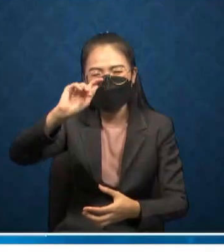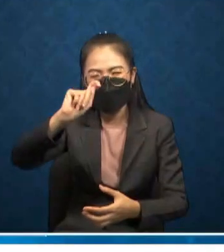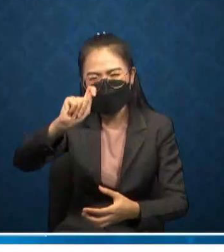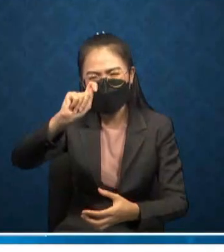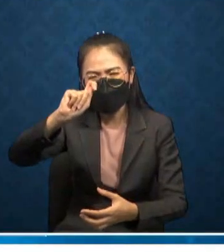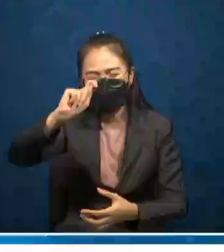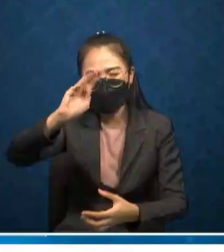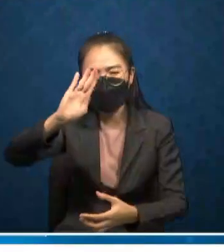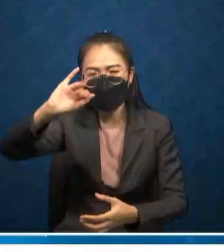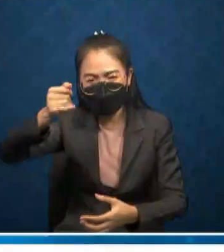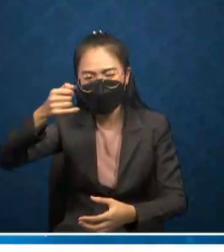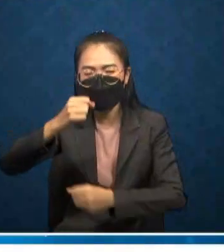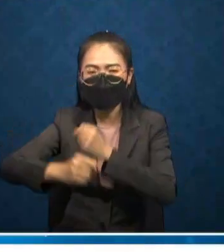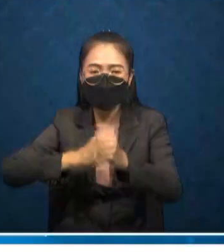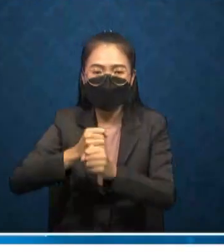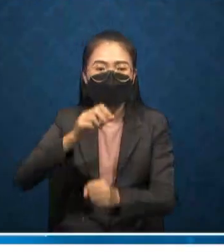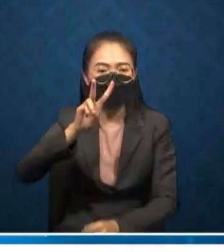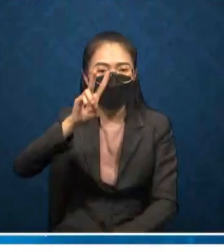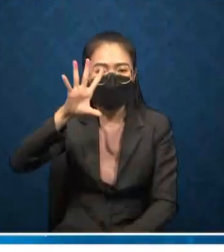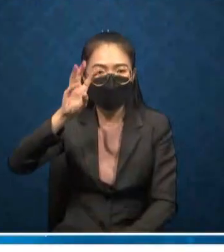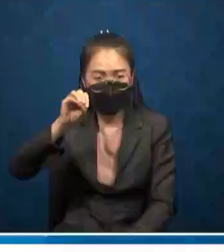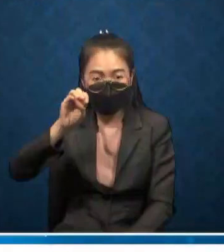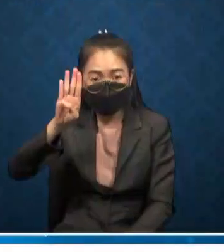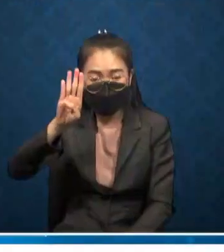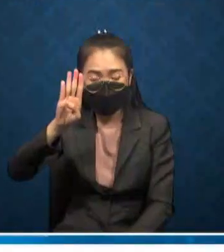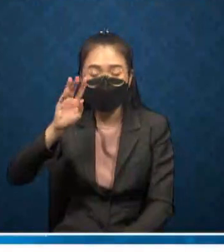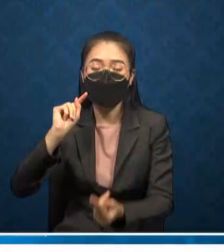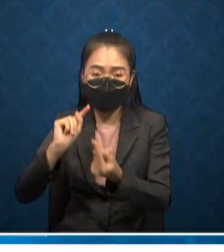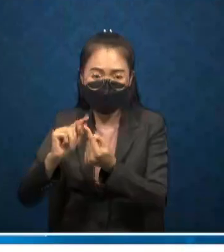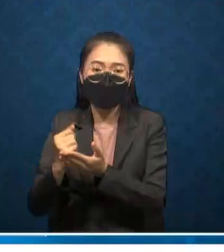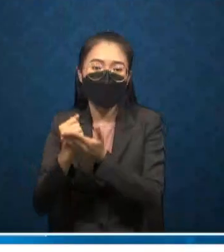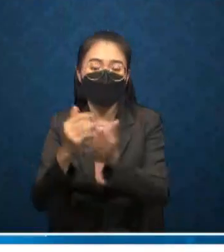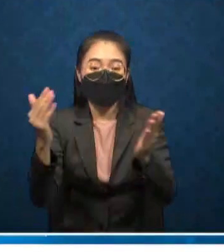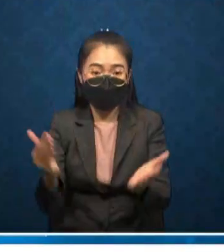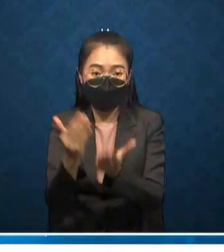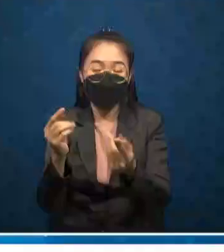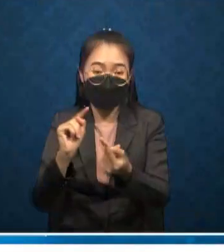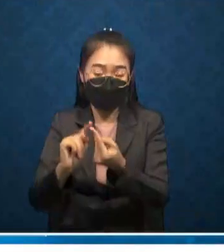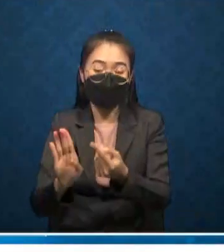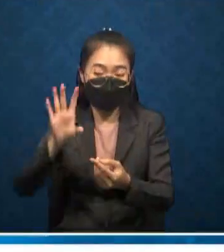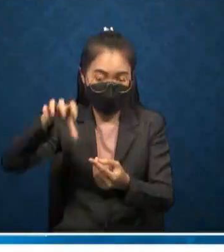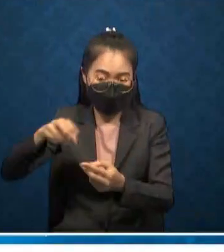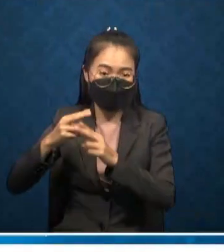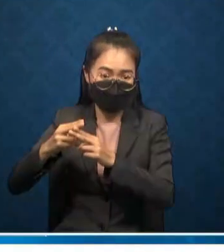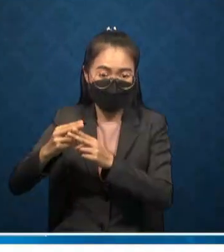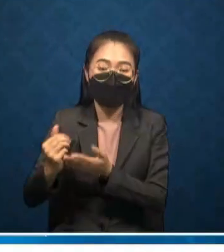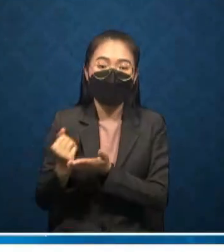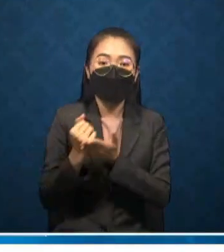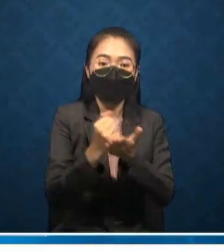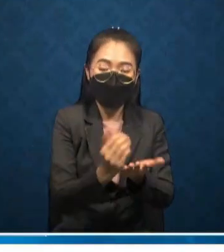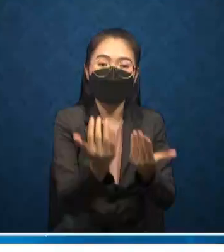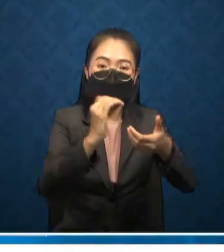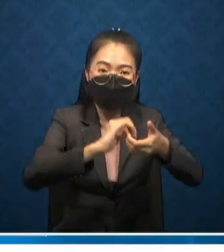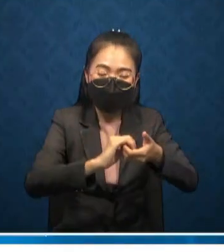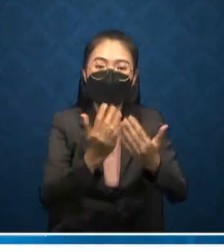2564ต้มศิลปากรค่ะควรส่งเสริมให้ภาคเอกชนได้เข้ามามีส่วนร่วมดำเนินการและสนับสนุน